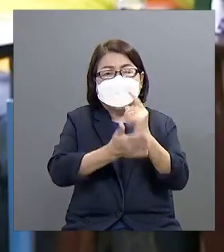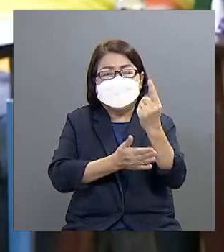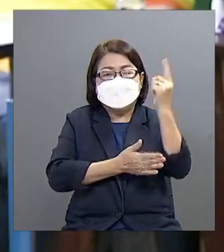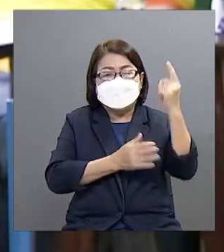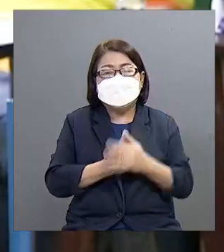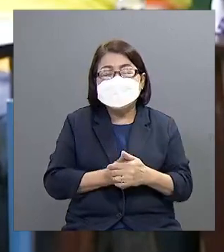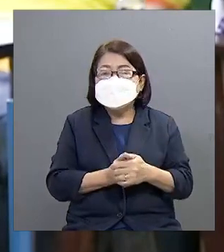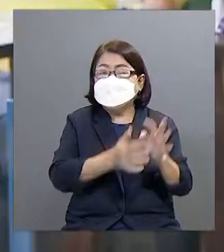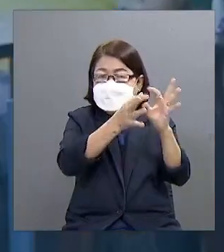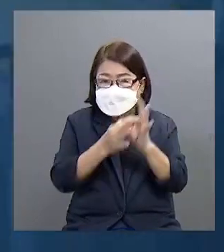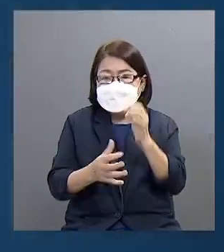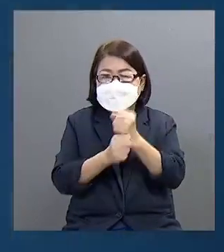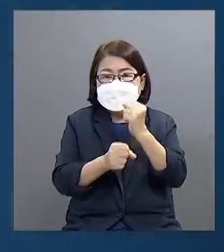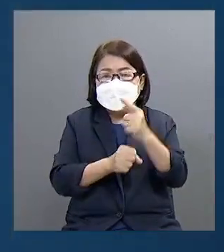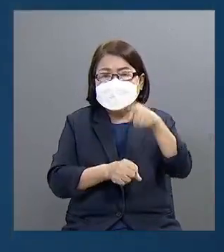ต่อสังคมได